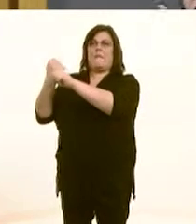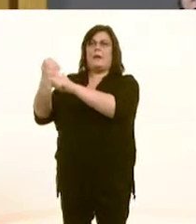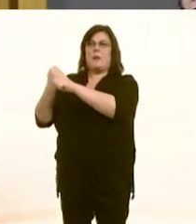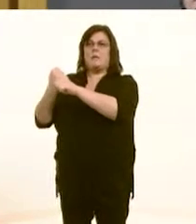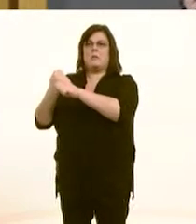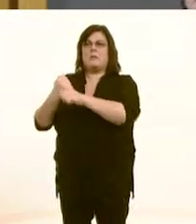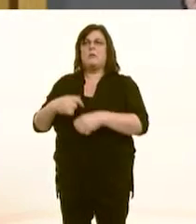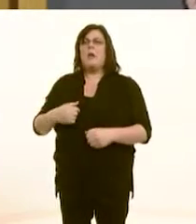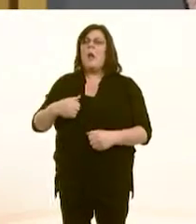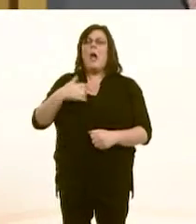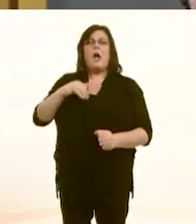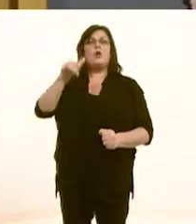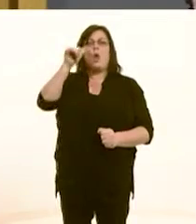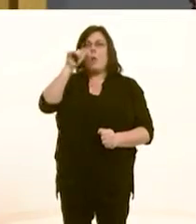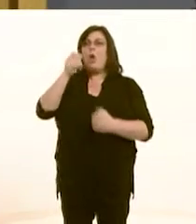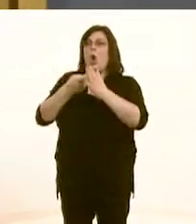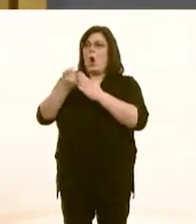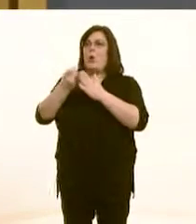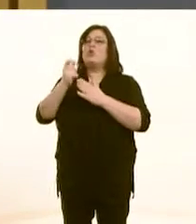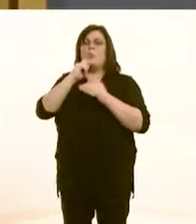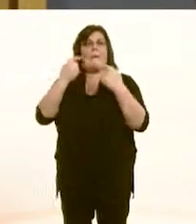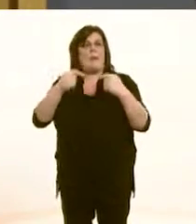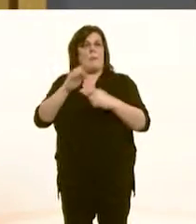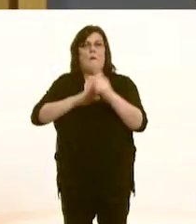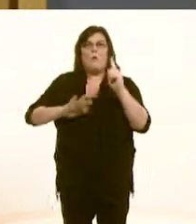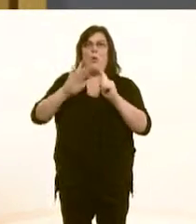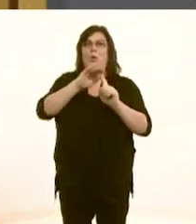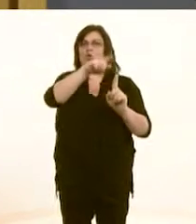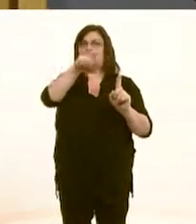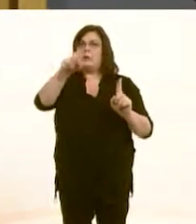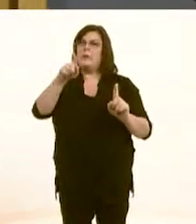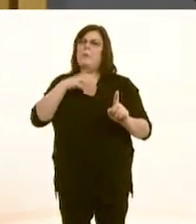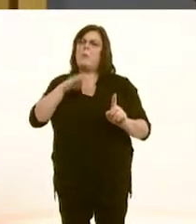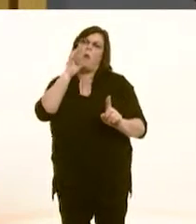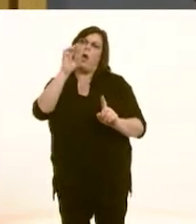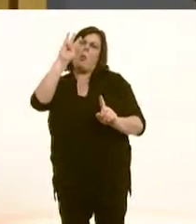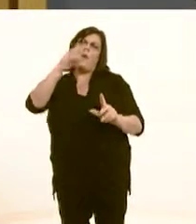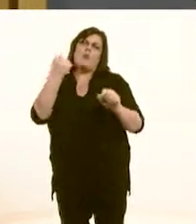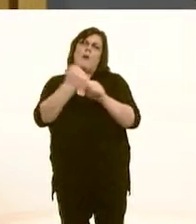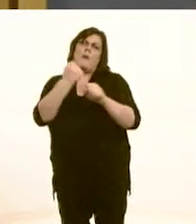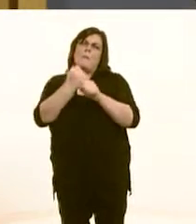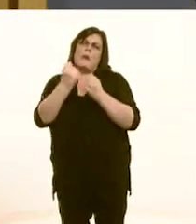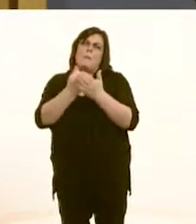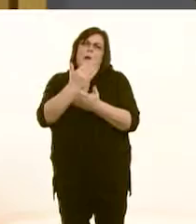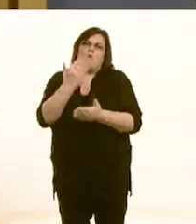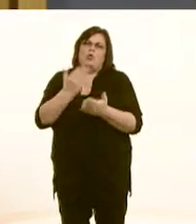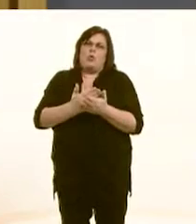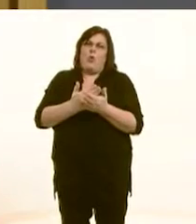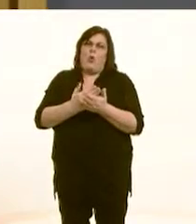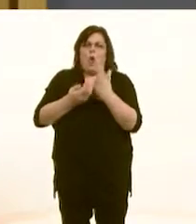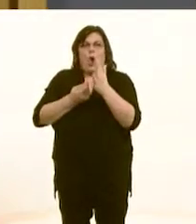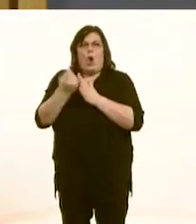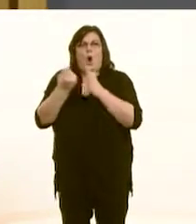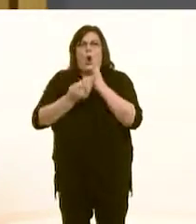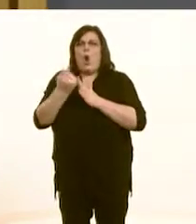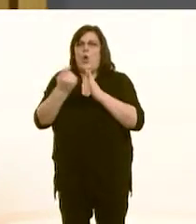fod o gael I bawb, ond be ydych chi'n wneud fel Llywodraeth I sicrhau fod cynllun benthyg y gyfer astudio ôl-gradd I